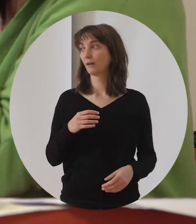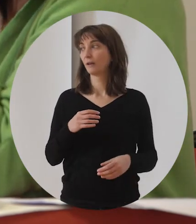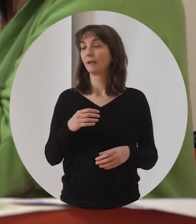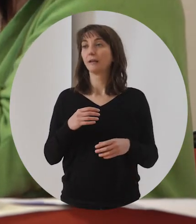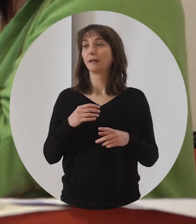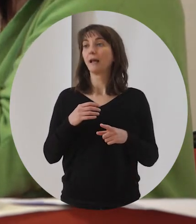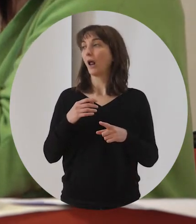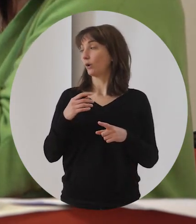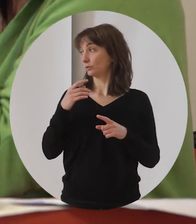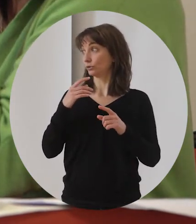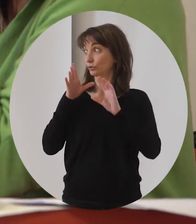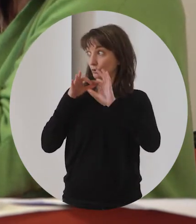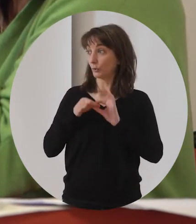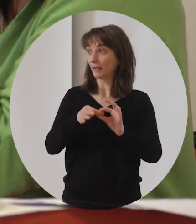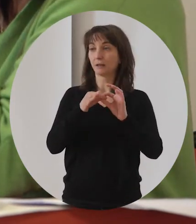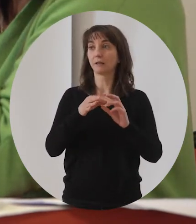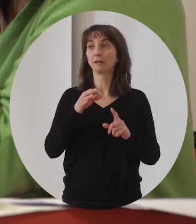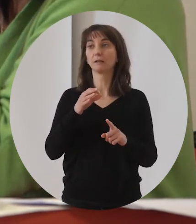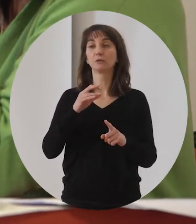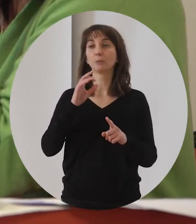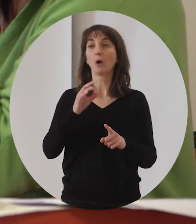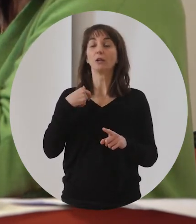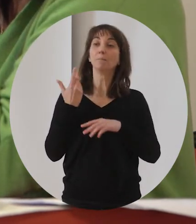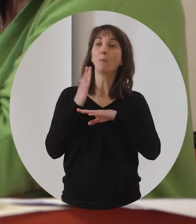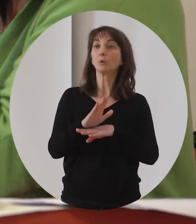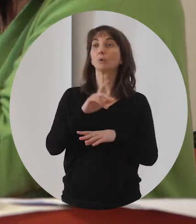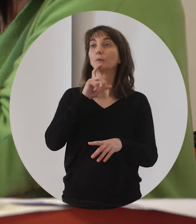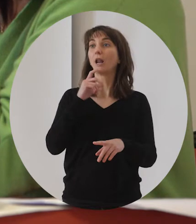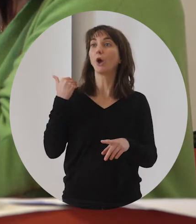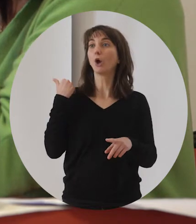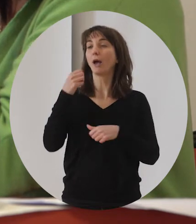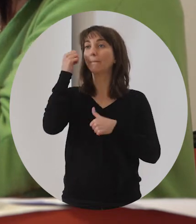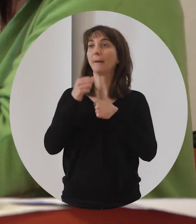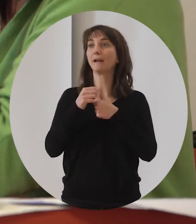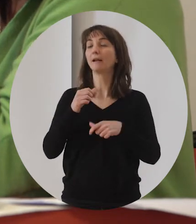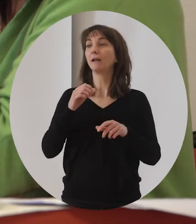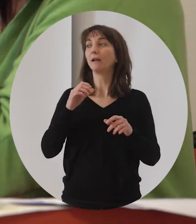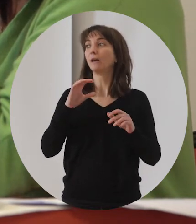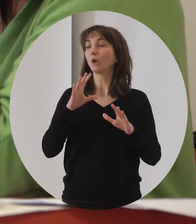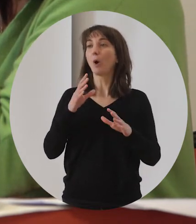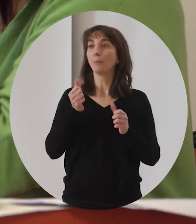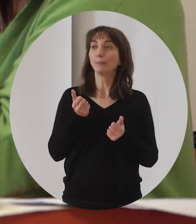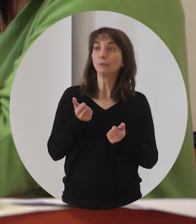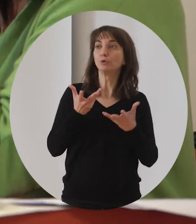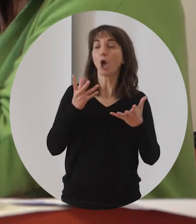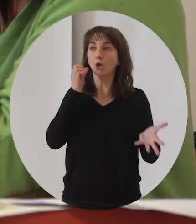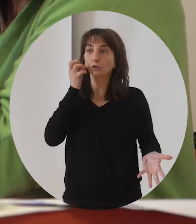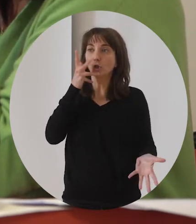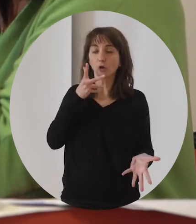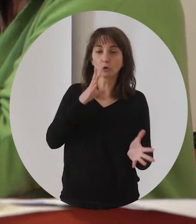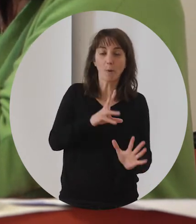ce qui étaye ce que tu dis là, Sylvie, c'est vraiment ce que j'ai montré tout à l'heure, c'est l'intégration polysensorielle,